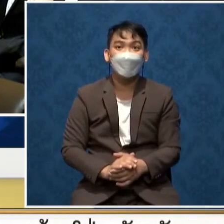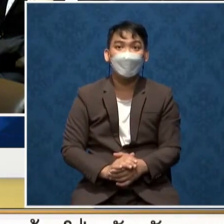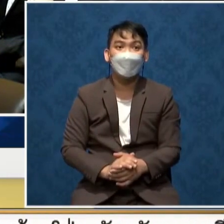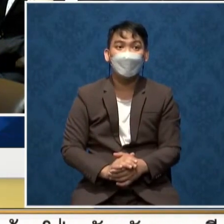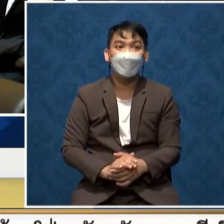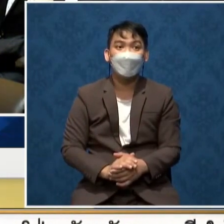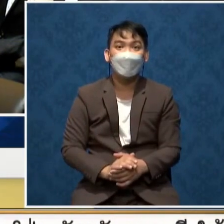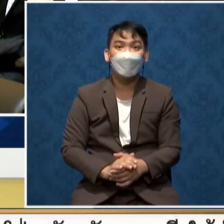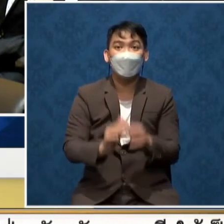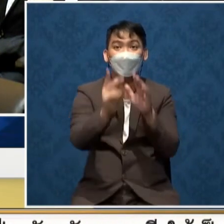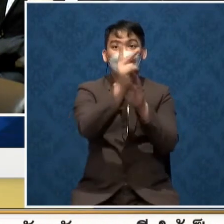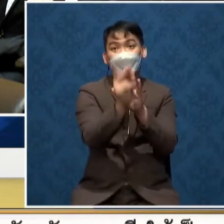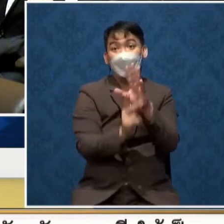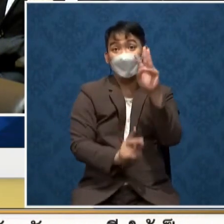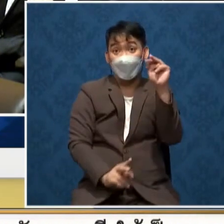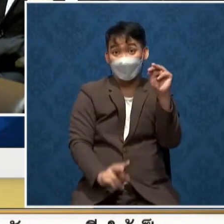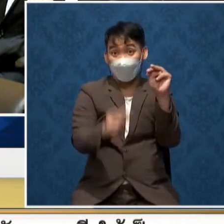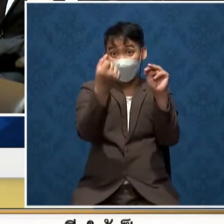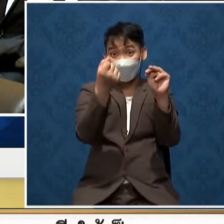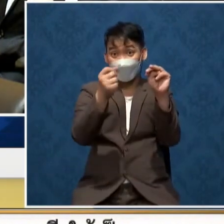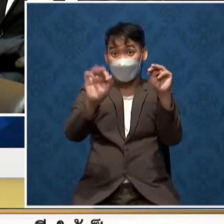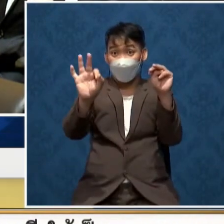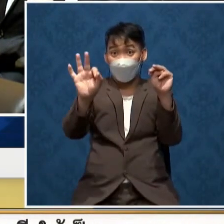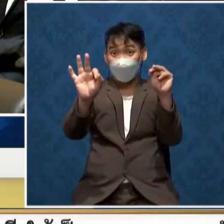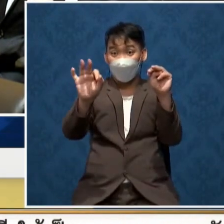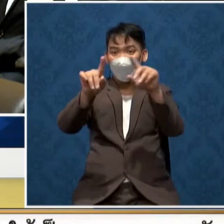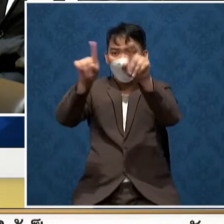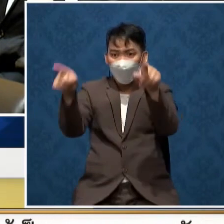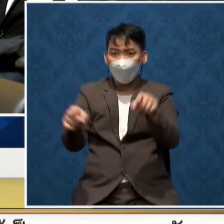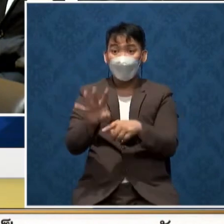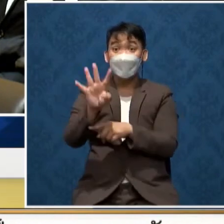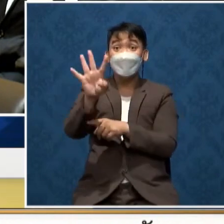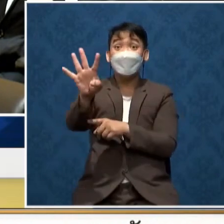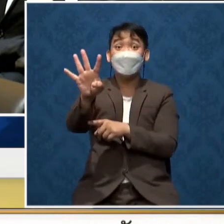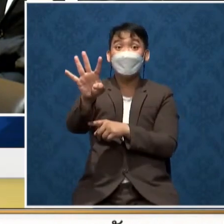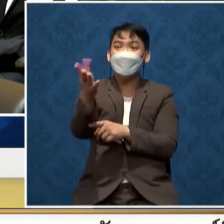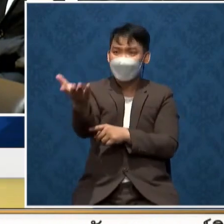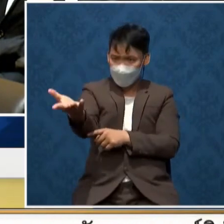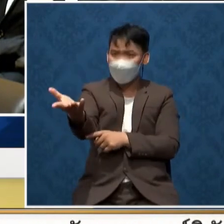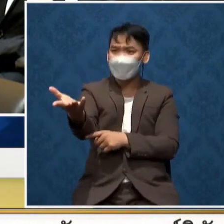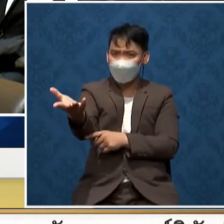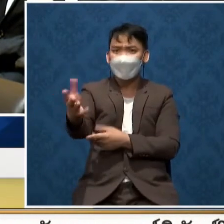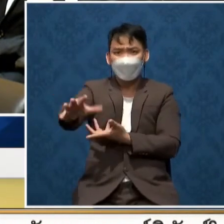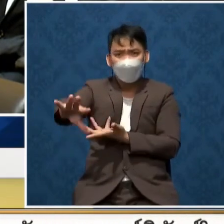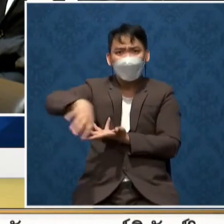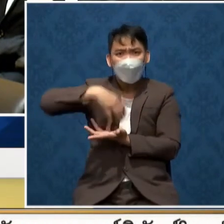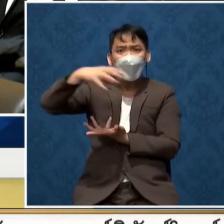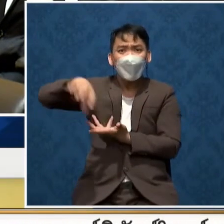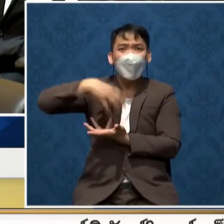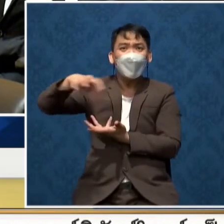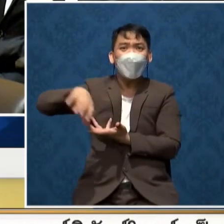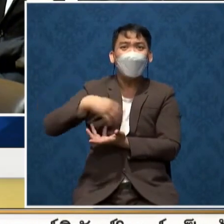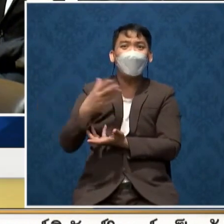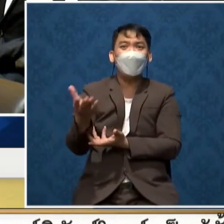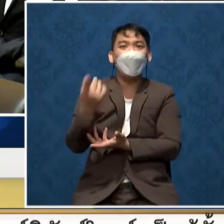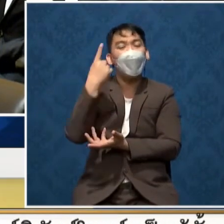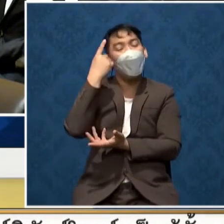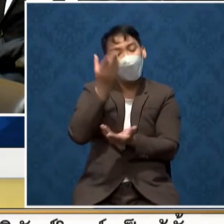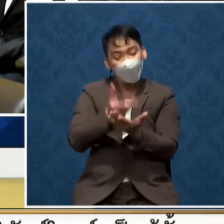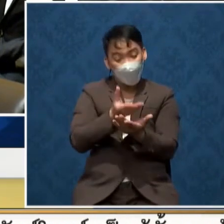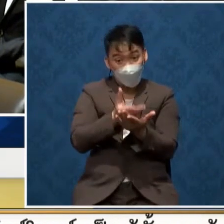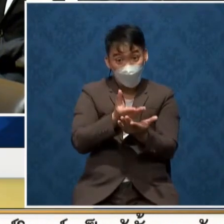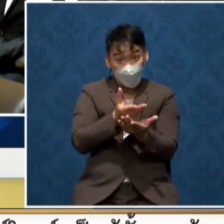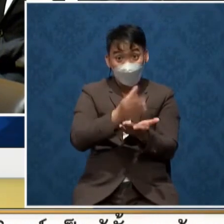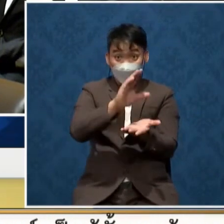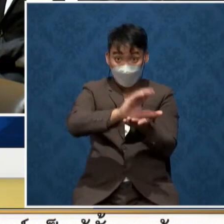ามาตรา19วงเล็บ4ตามที่ท่านได้กล่าวถึงนั้นนะครับก็เป็นเรื่องของการวิเคราะห์งบประมาณน